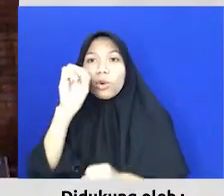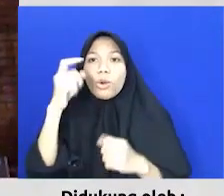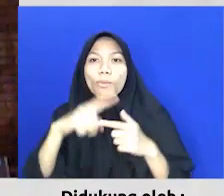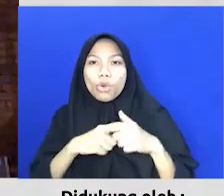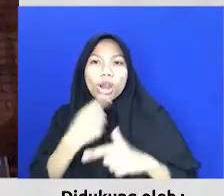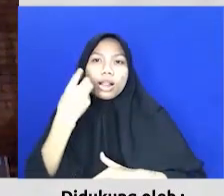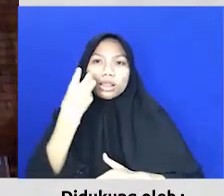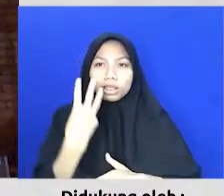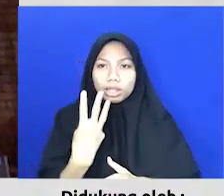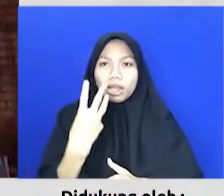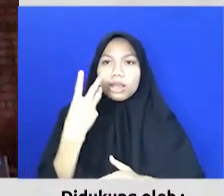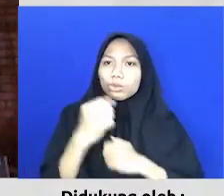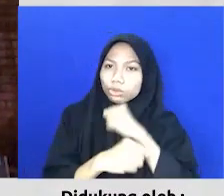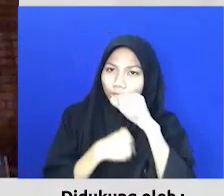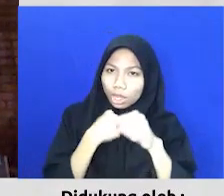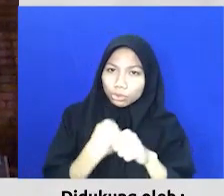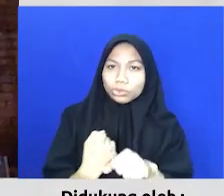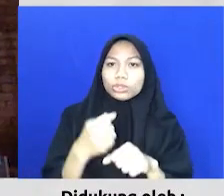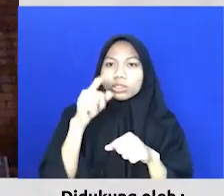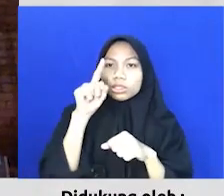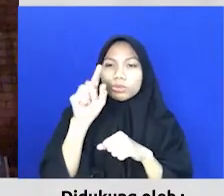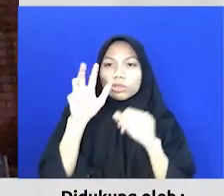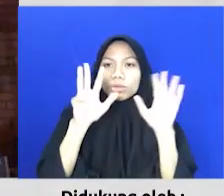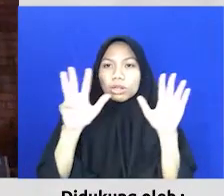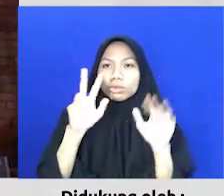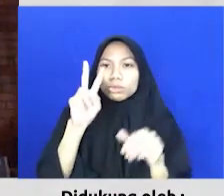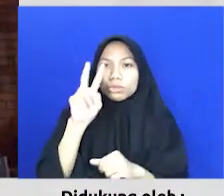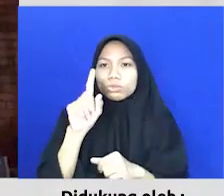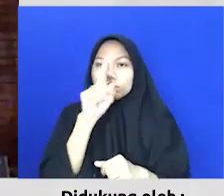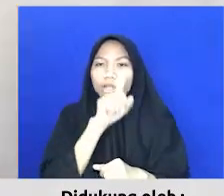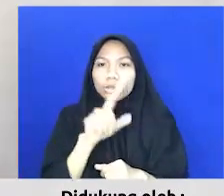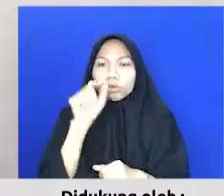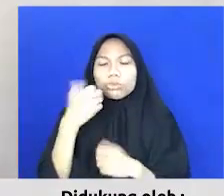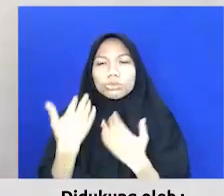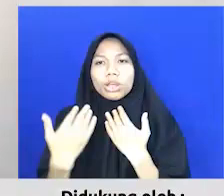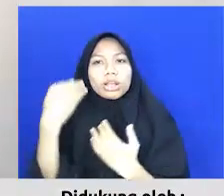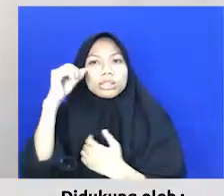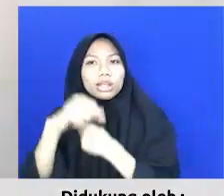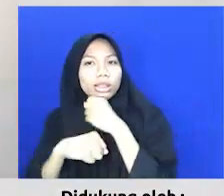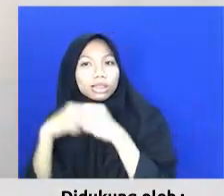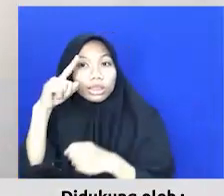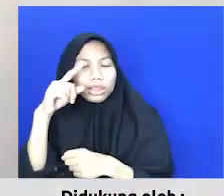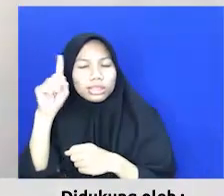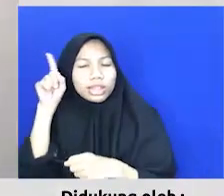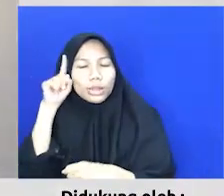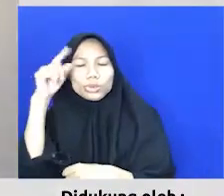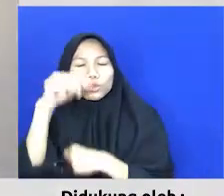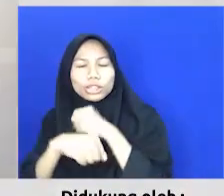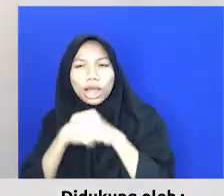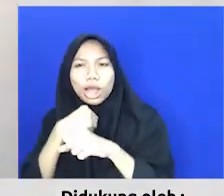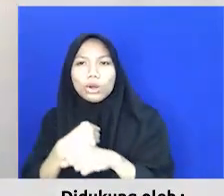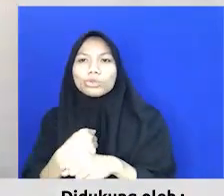studi di dalam perfilman Indonesia, bahkan perfilman dunia.